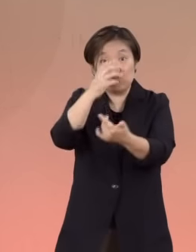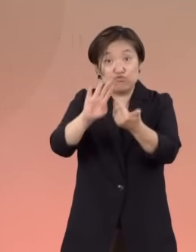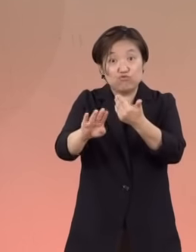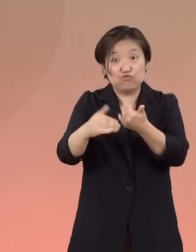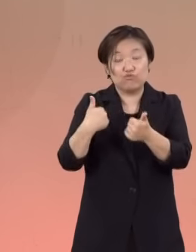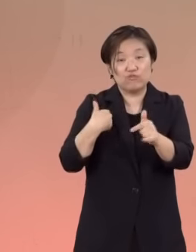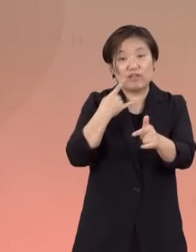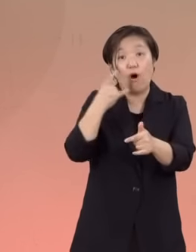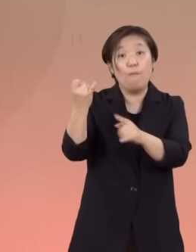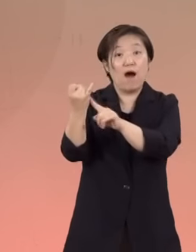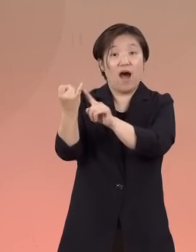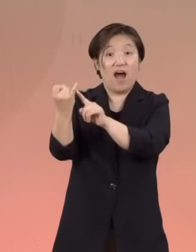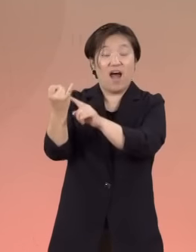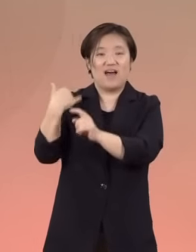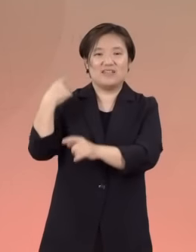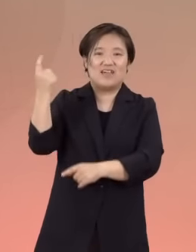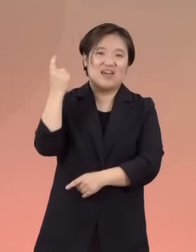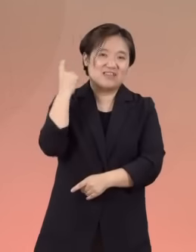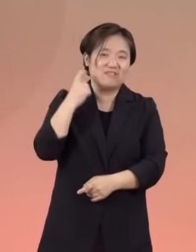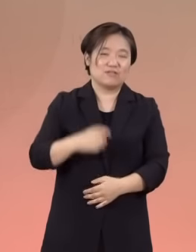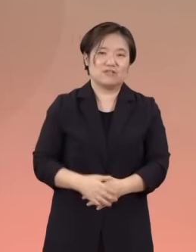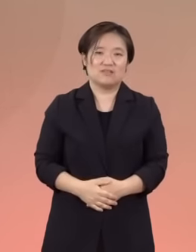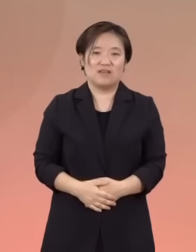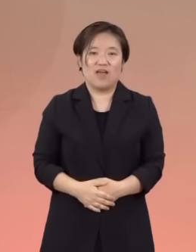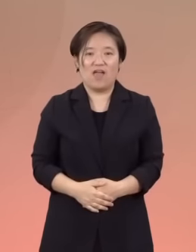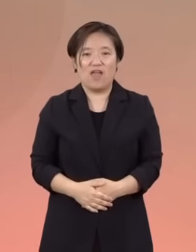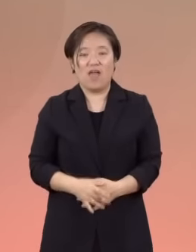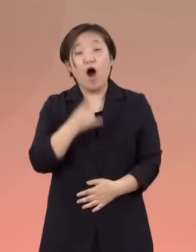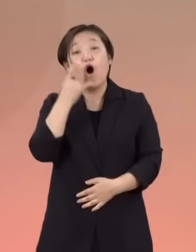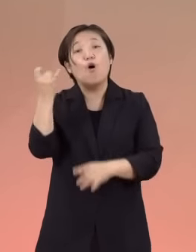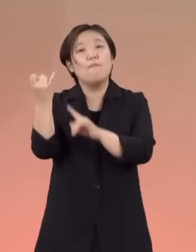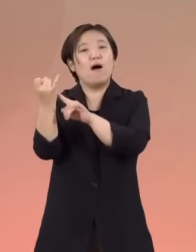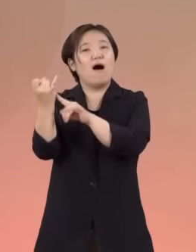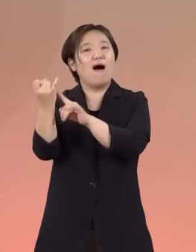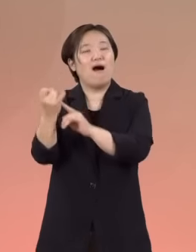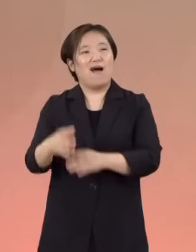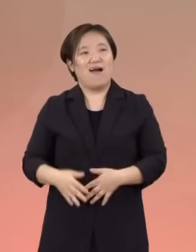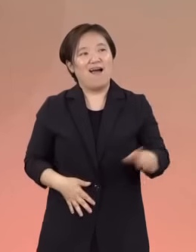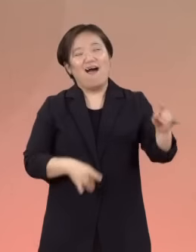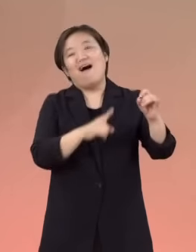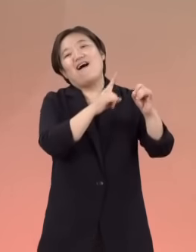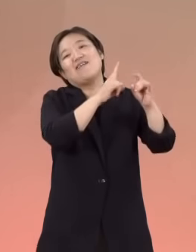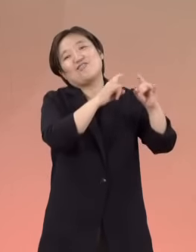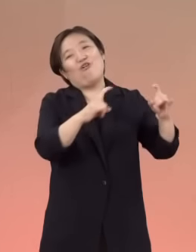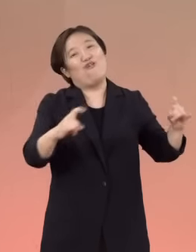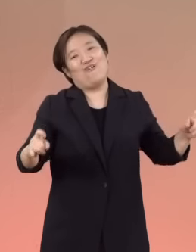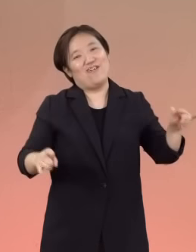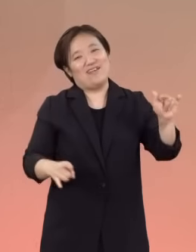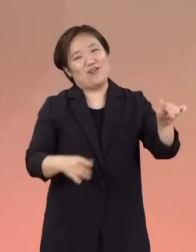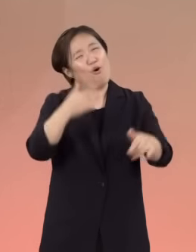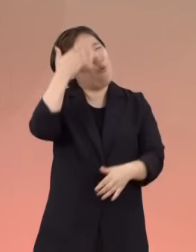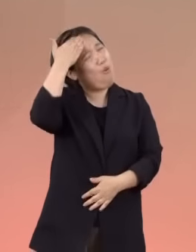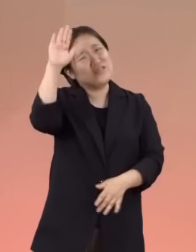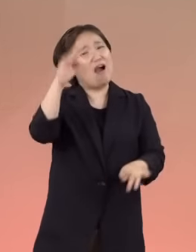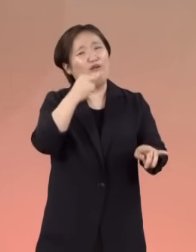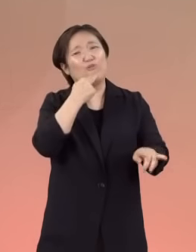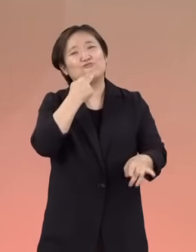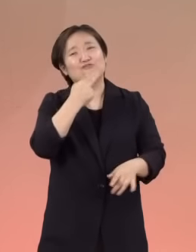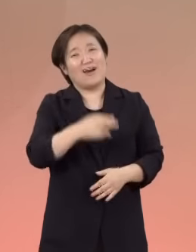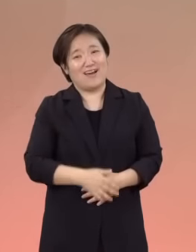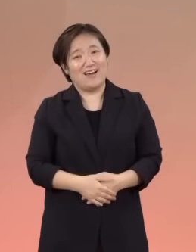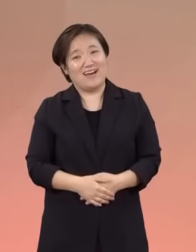첫마디가 절에서는 절대로 꽁돈을 받지 않는구나 절에서는 절대로